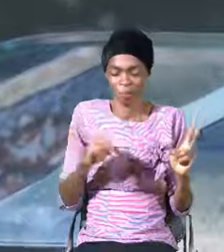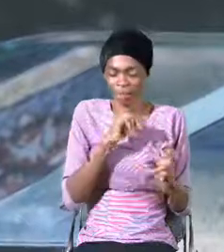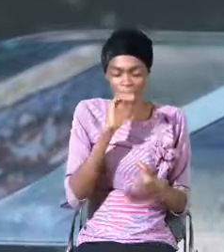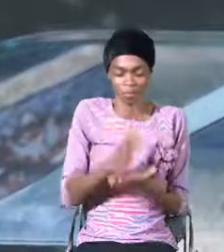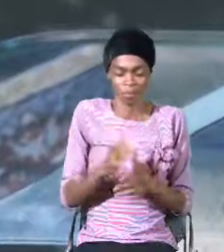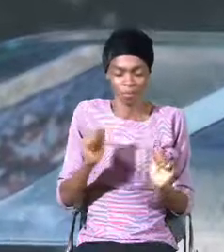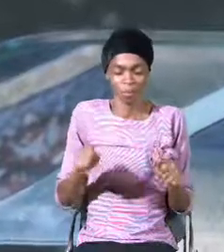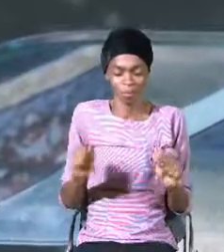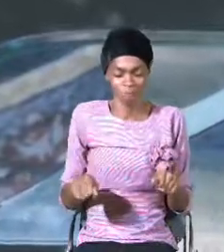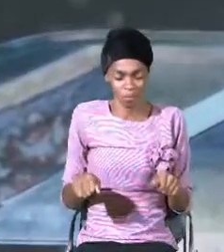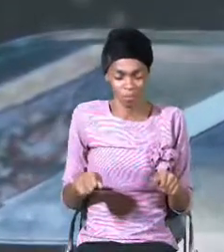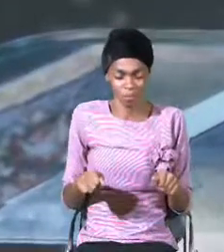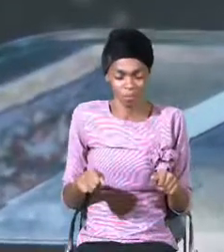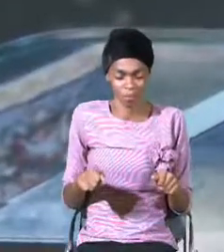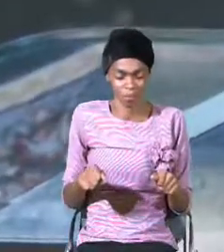imparable.